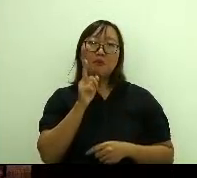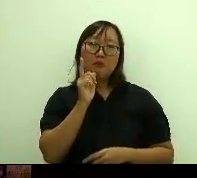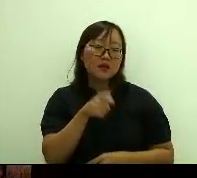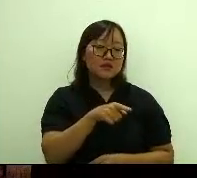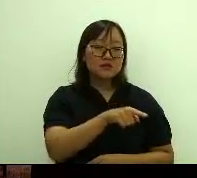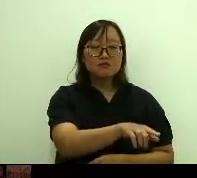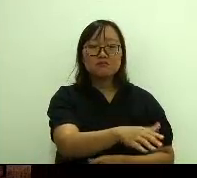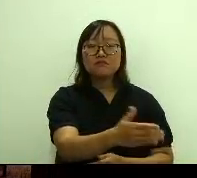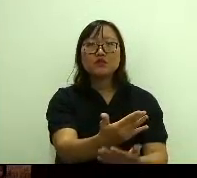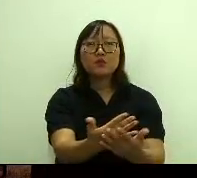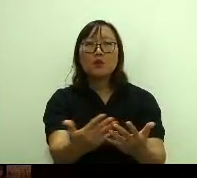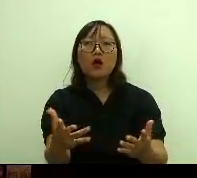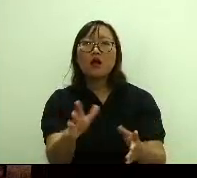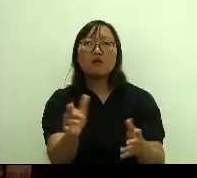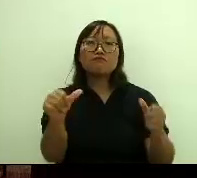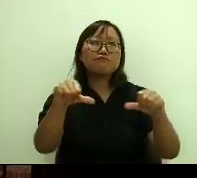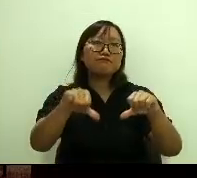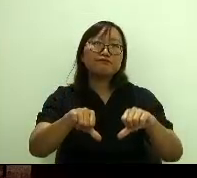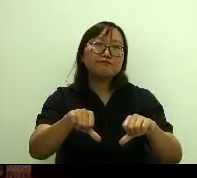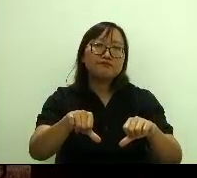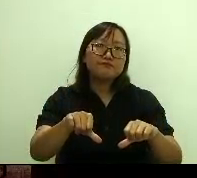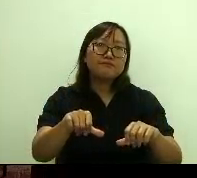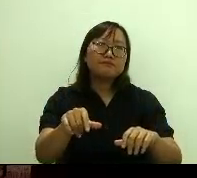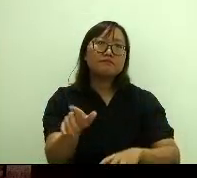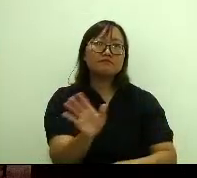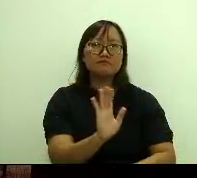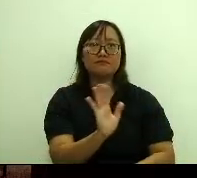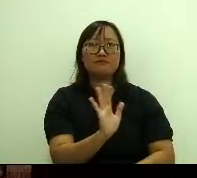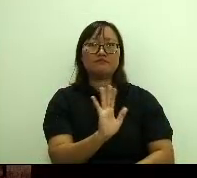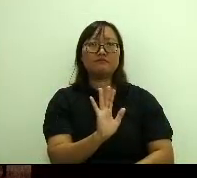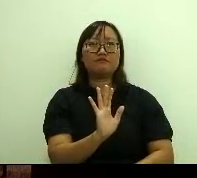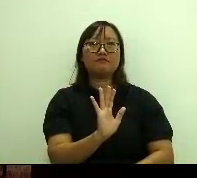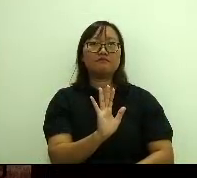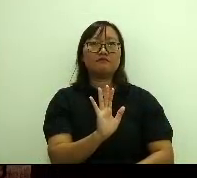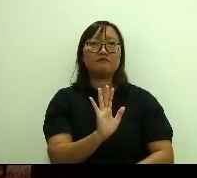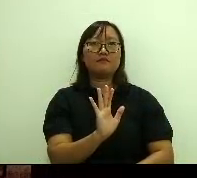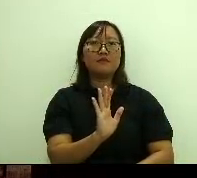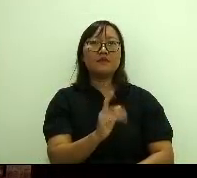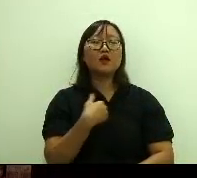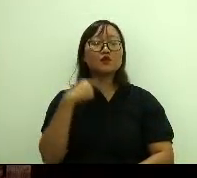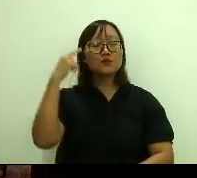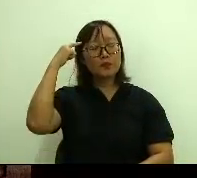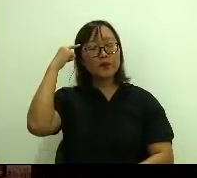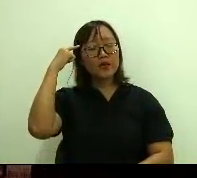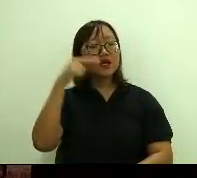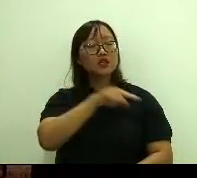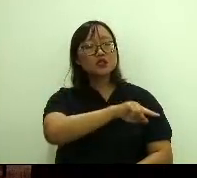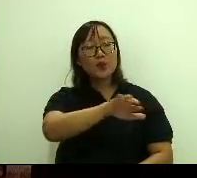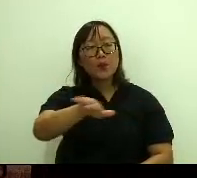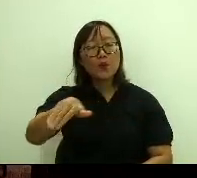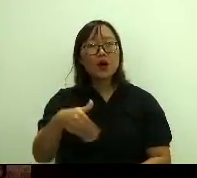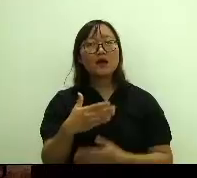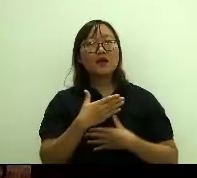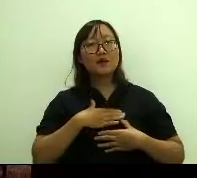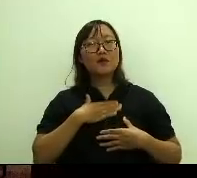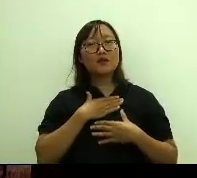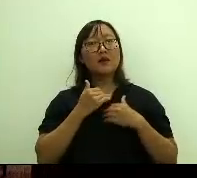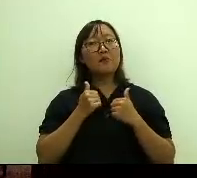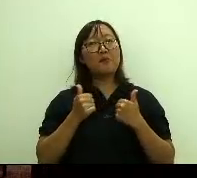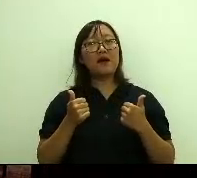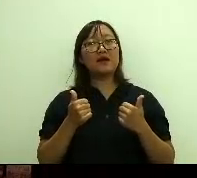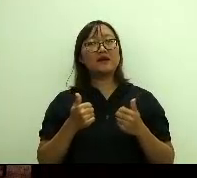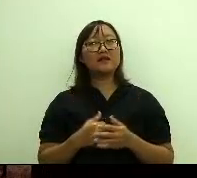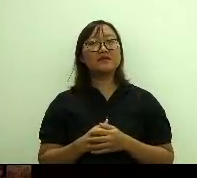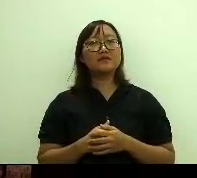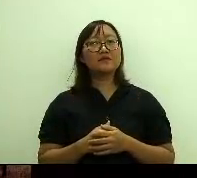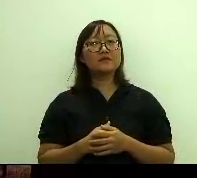baik itu dibangun oleh setiap anggota keluarga yang ada. Kalau setiap anggota keluarga berusaha untuk hidup baik